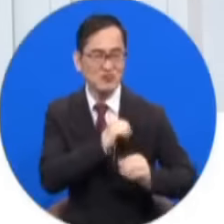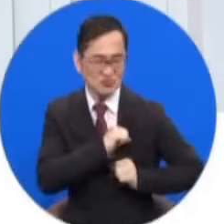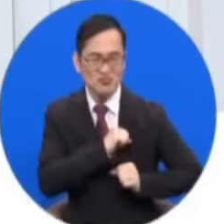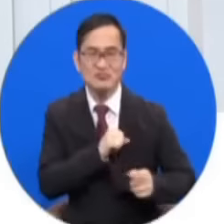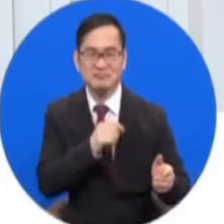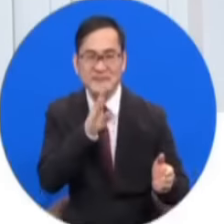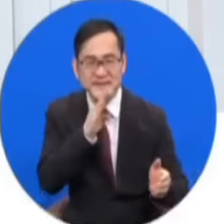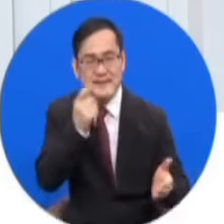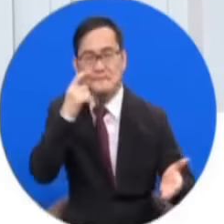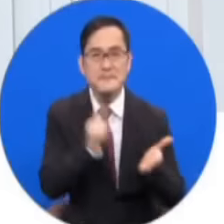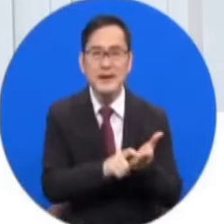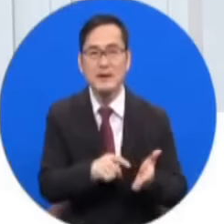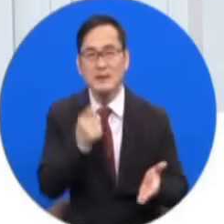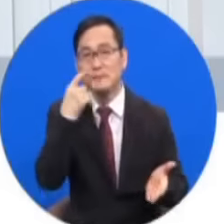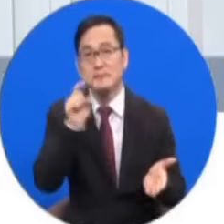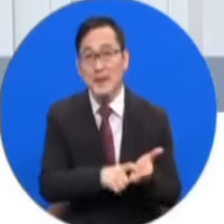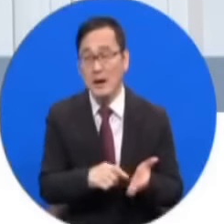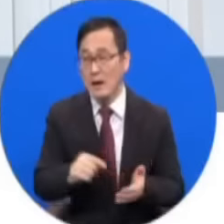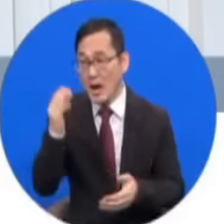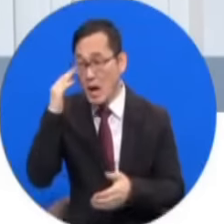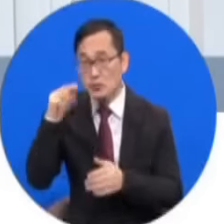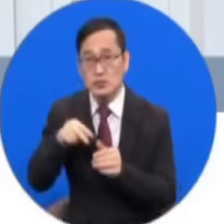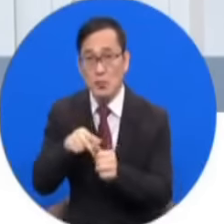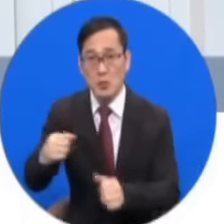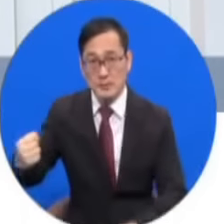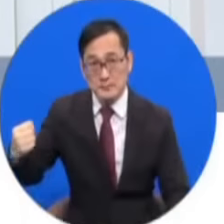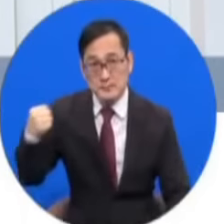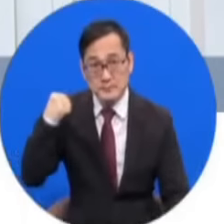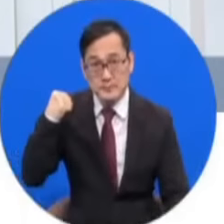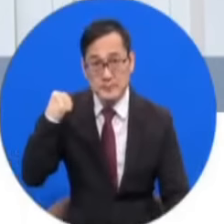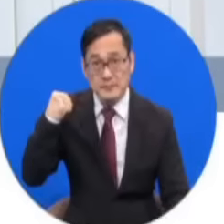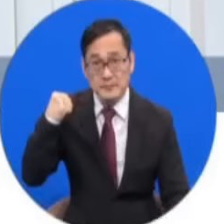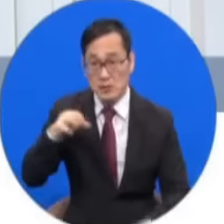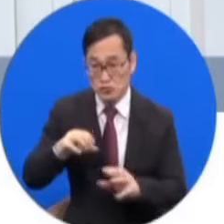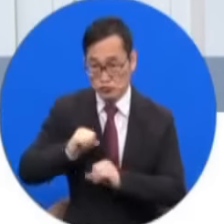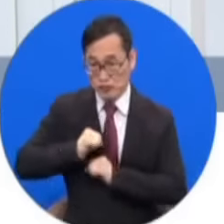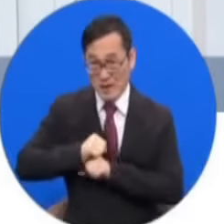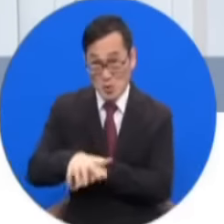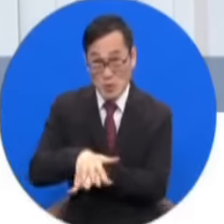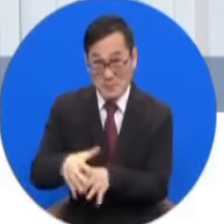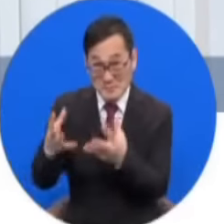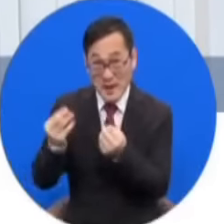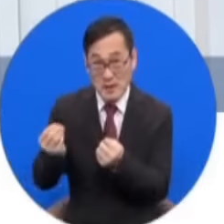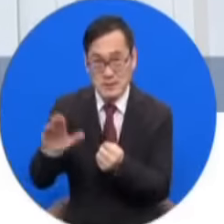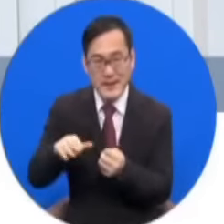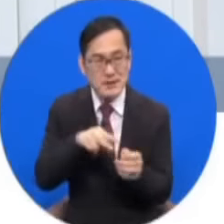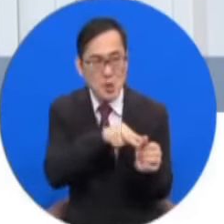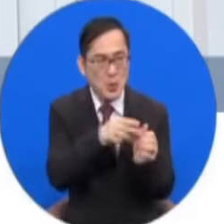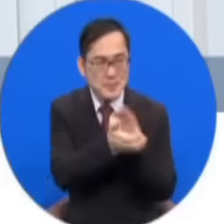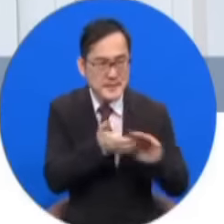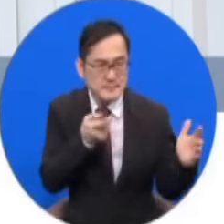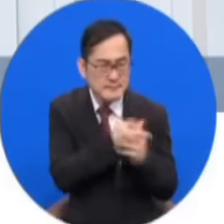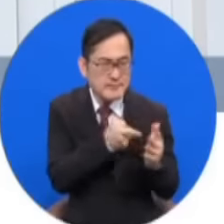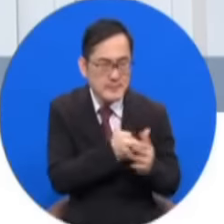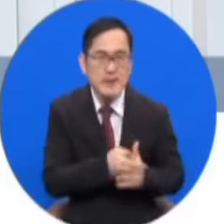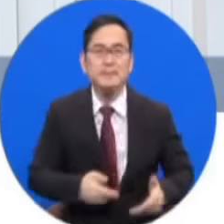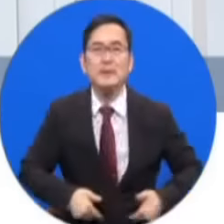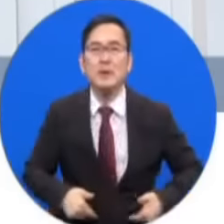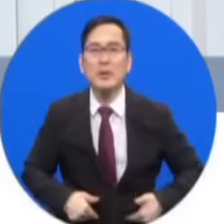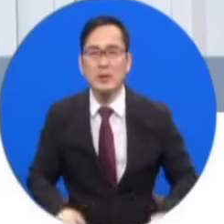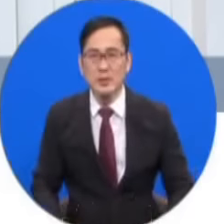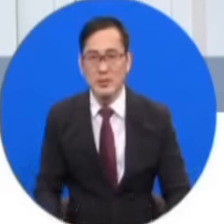뭐 국가 안보라는 거는 이제 국방부의 군대만 가지고 안보를 지킬 수 있는게 아니고 어떻게 보면 보이지 않는 곳에서 활동하는